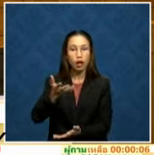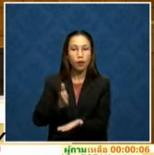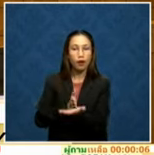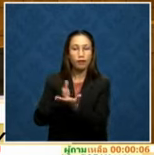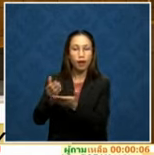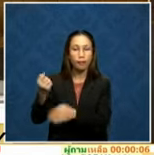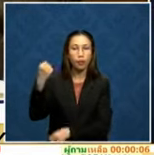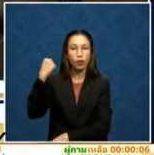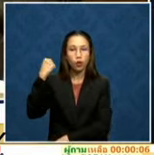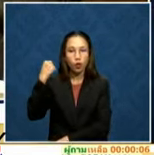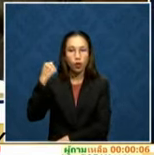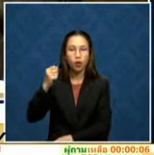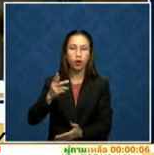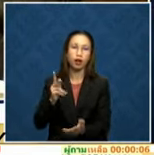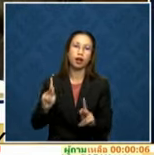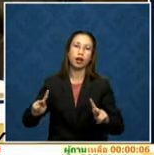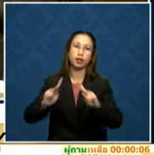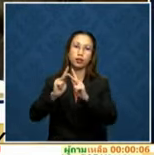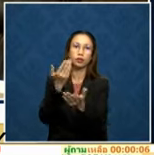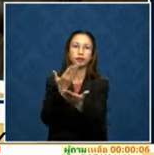คามมนคง ทั้งโตรง Reagan